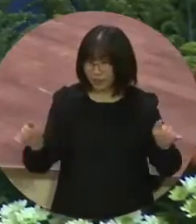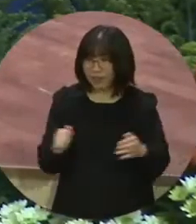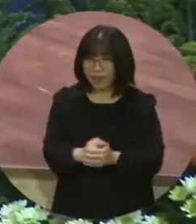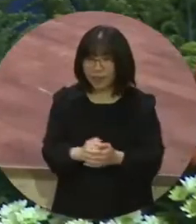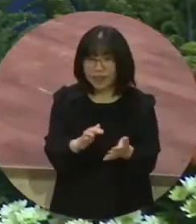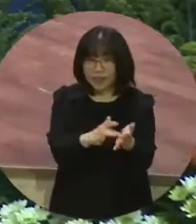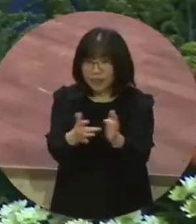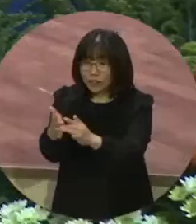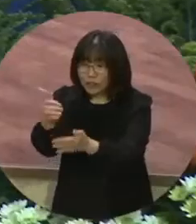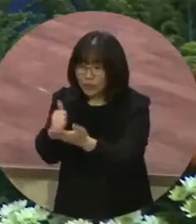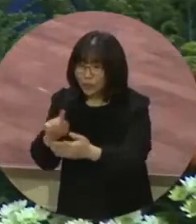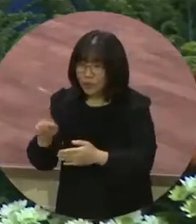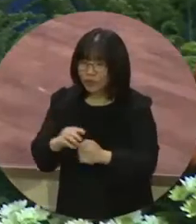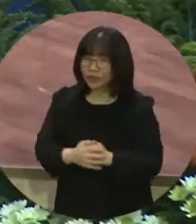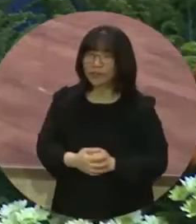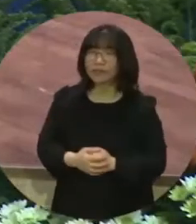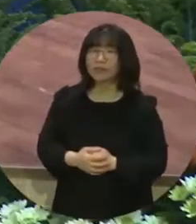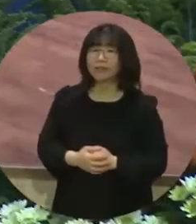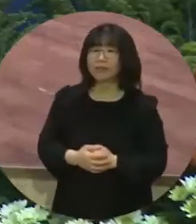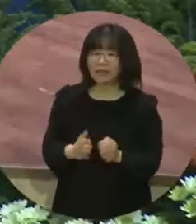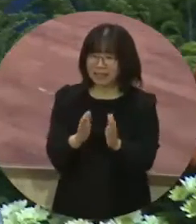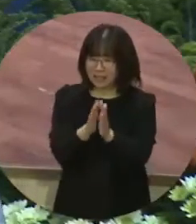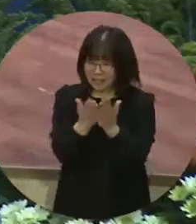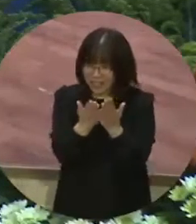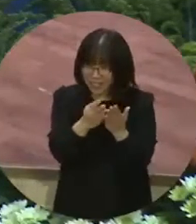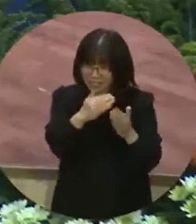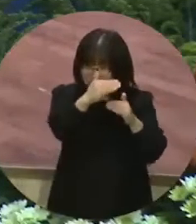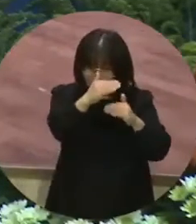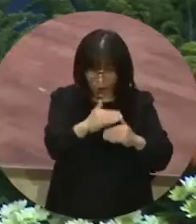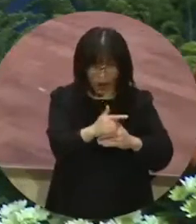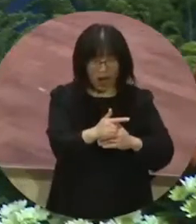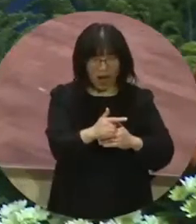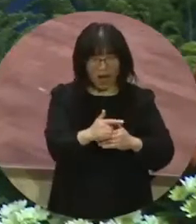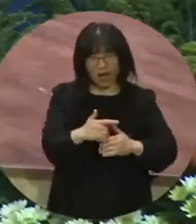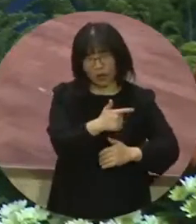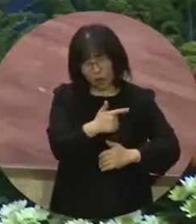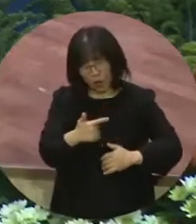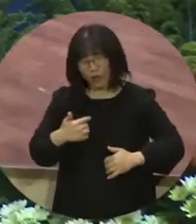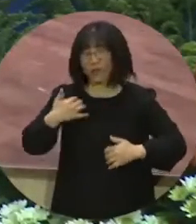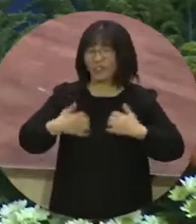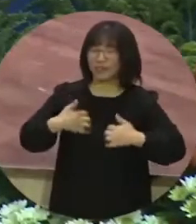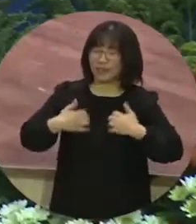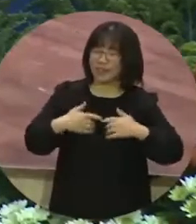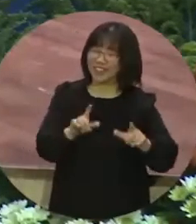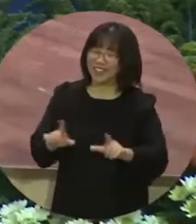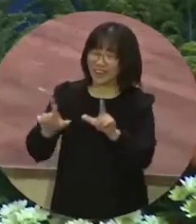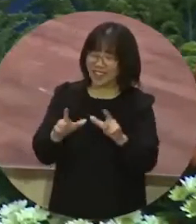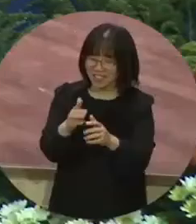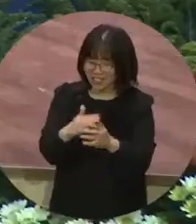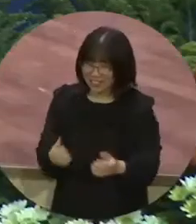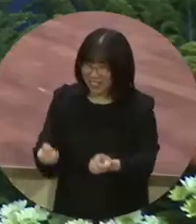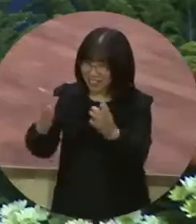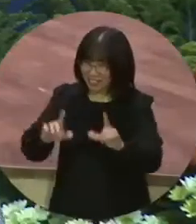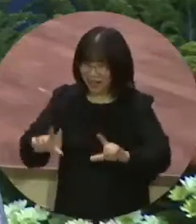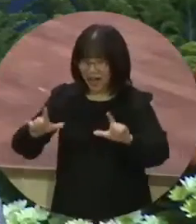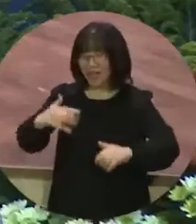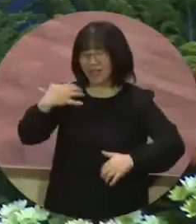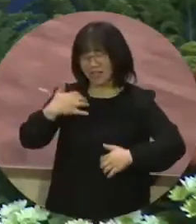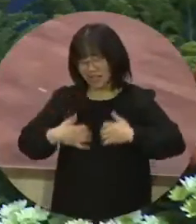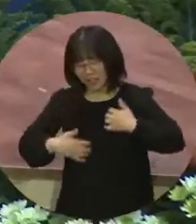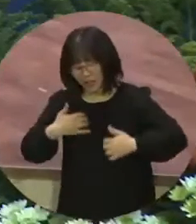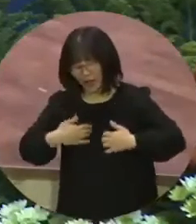예수님은요. 실제로 이 책을 보면요. 굉장히 즐겁게 살아요. 그냥 잔칫날에 그렇게 즐겁게